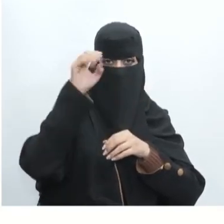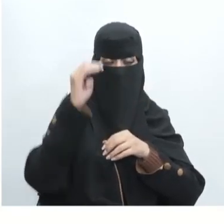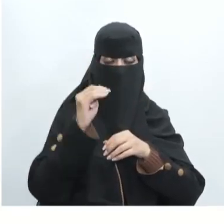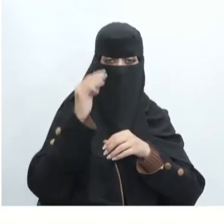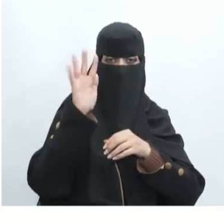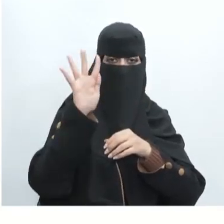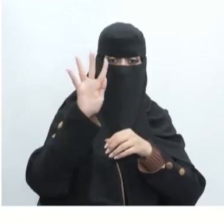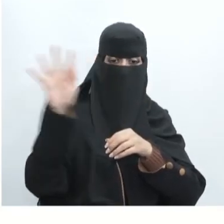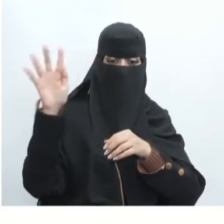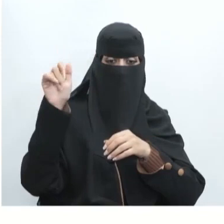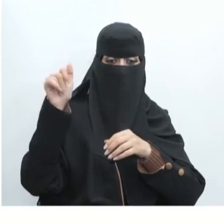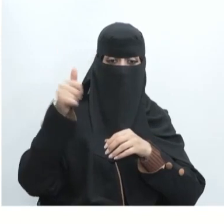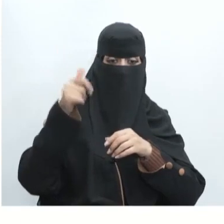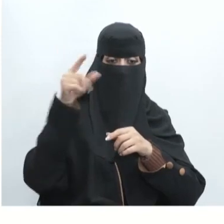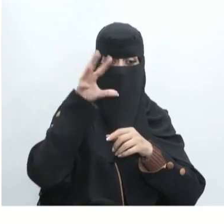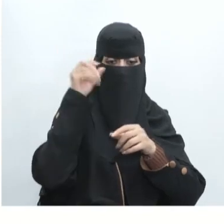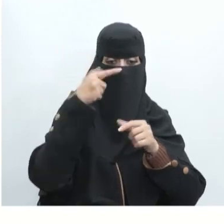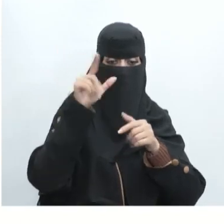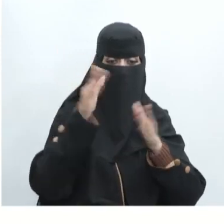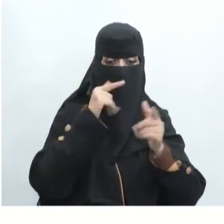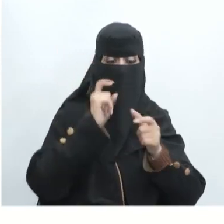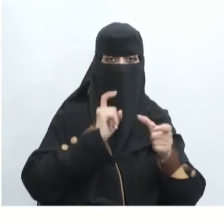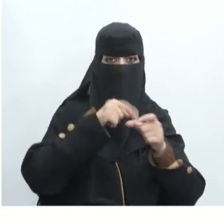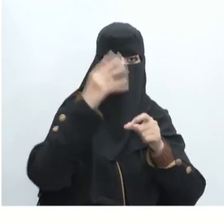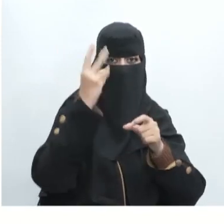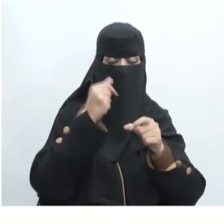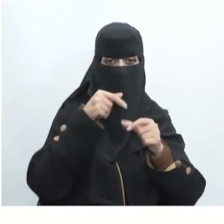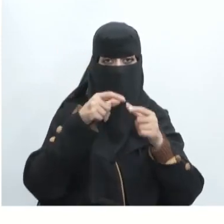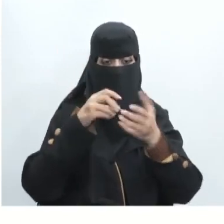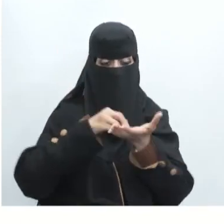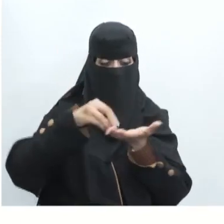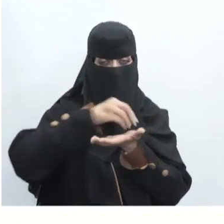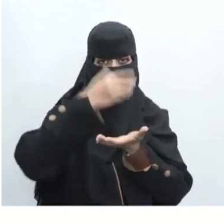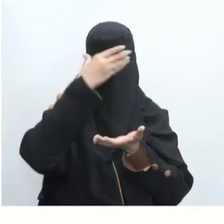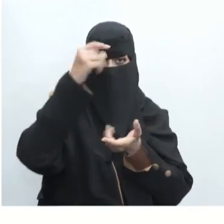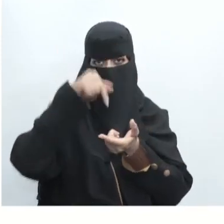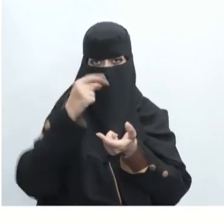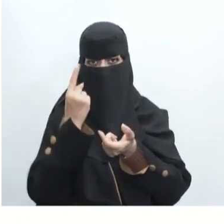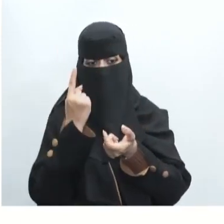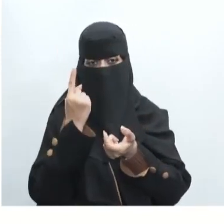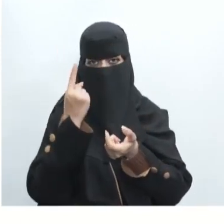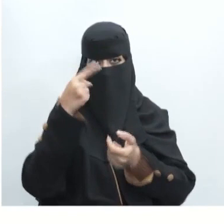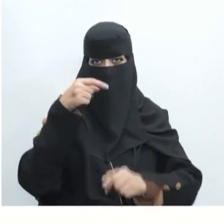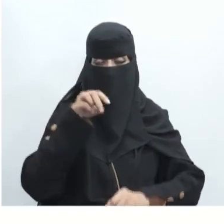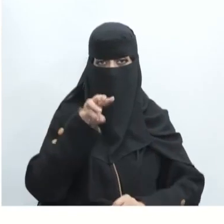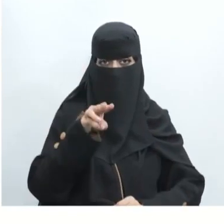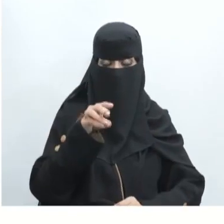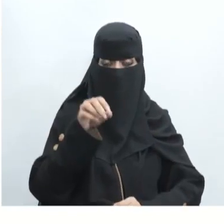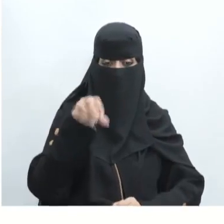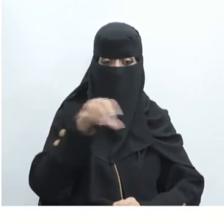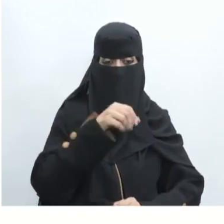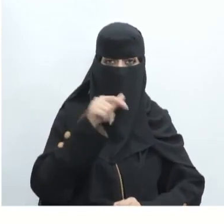يصل عدد الجزر الاندونيسيه الى عشره الاف جزيره هل هي عشره الاف ابناء وبنات الطلاب